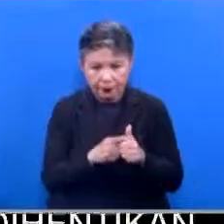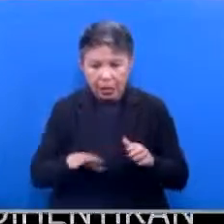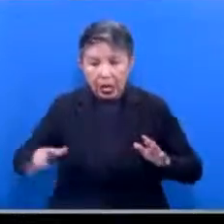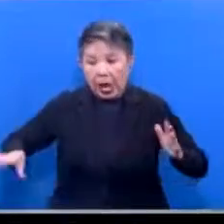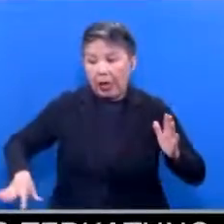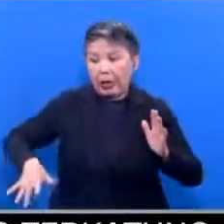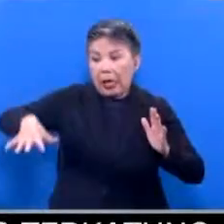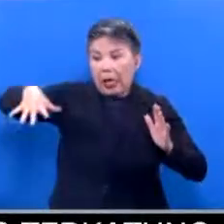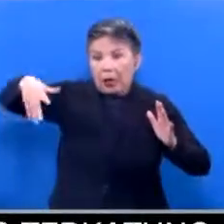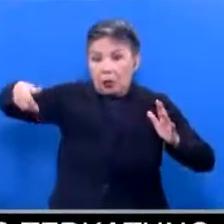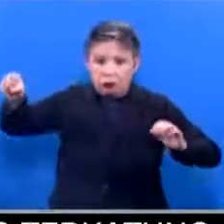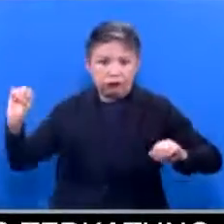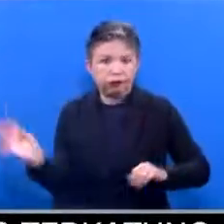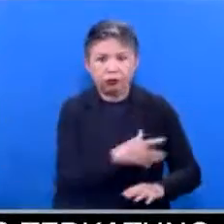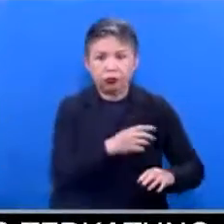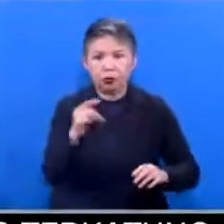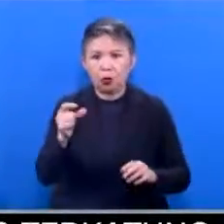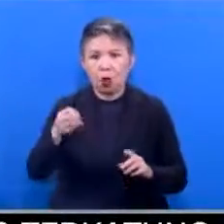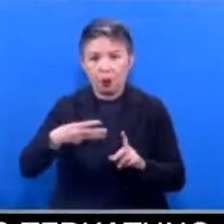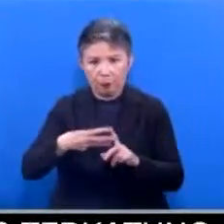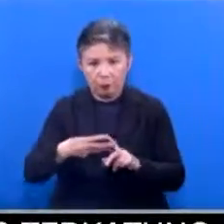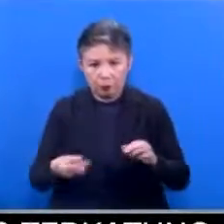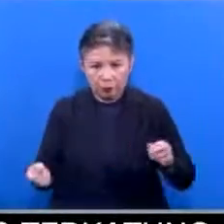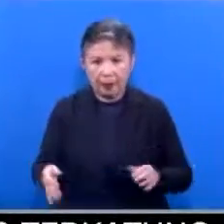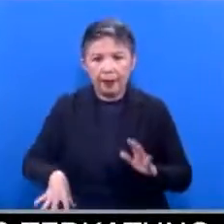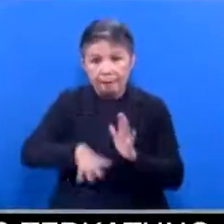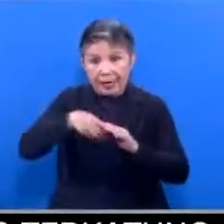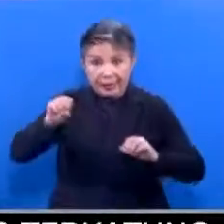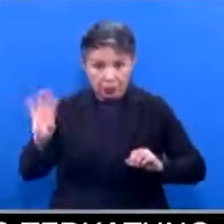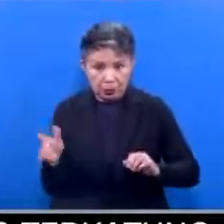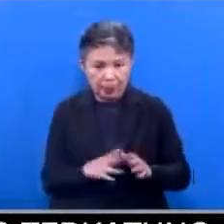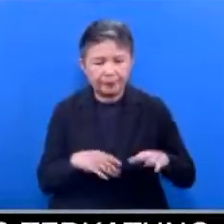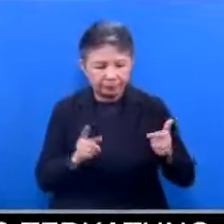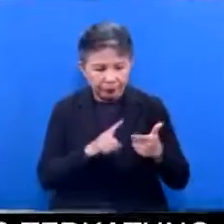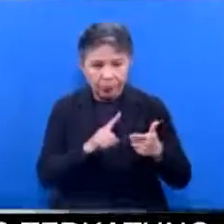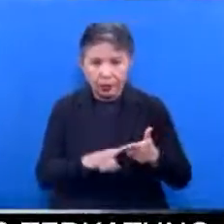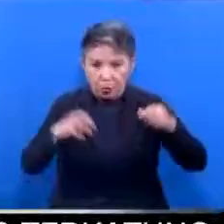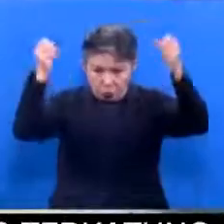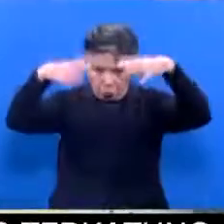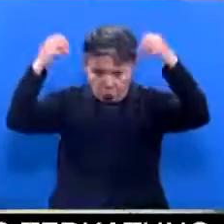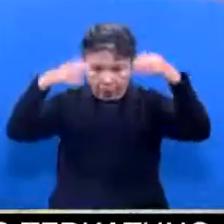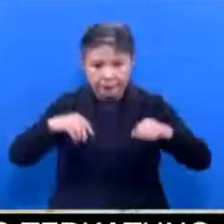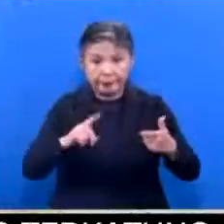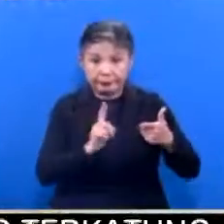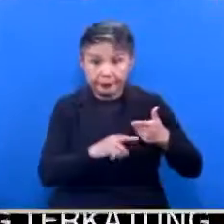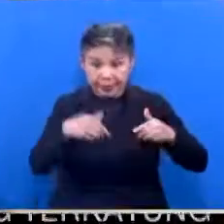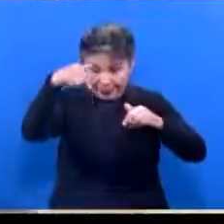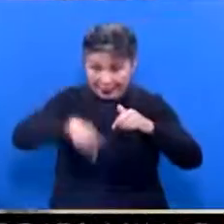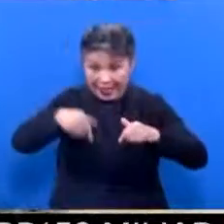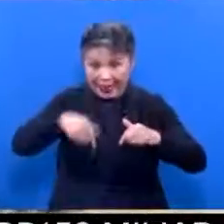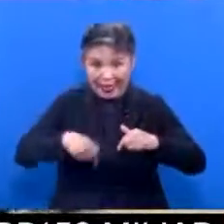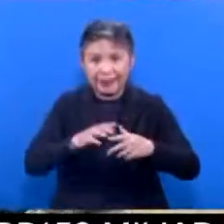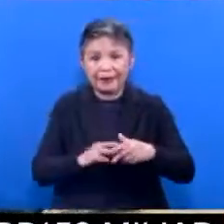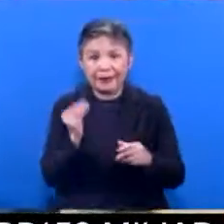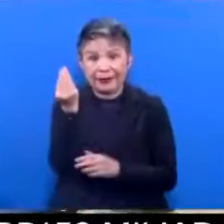laut tinggi yang berpeluang terjadinya banjir rob. Begitu pula pada saat curah hujan tinggi. Kedua, di bagian selatan.